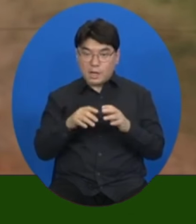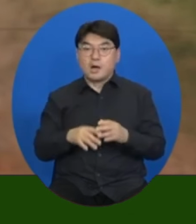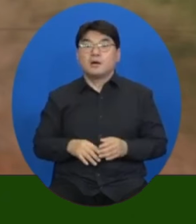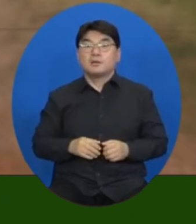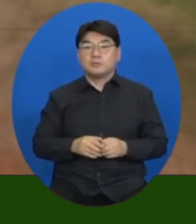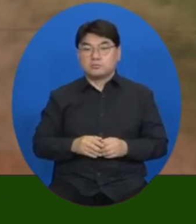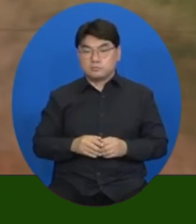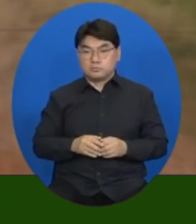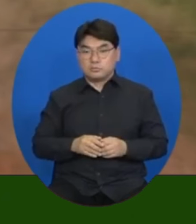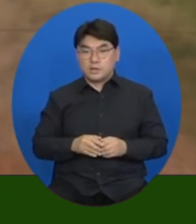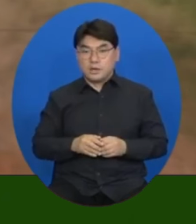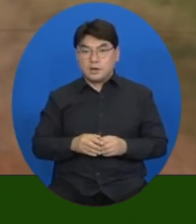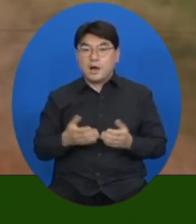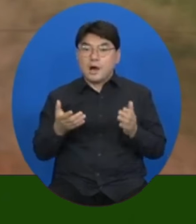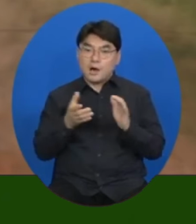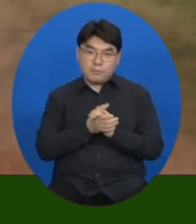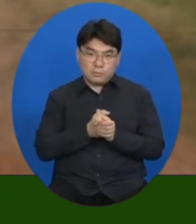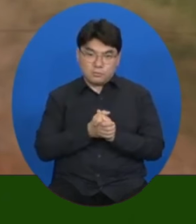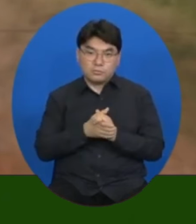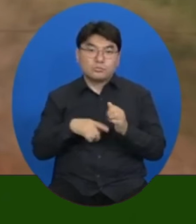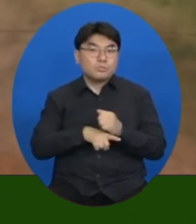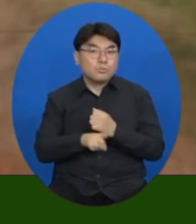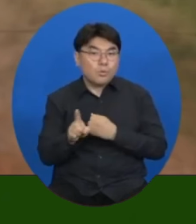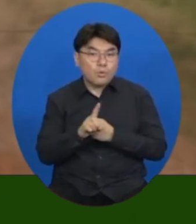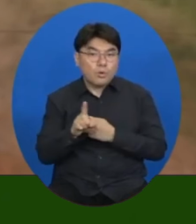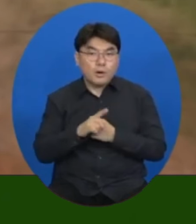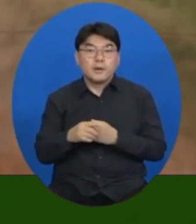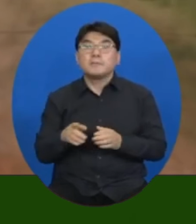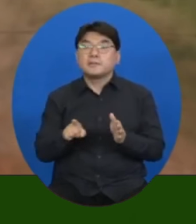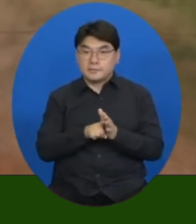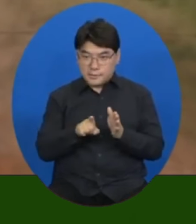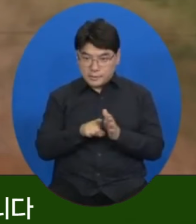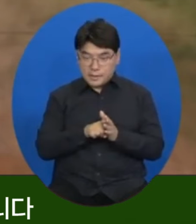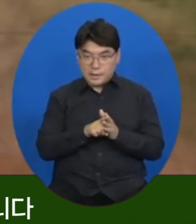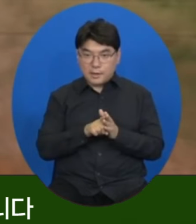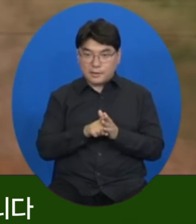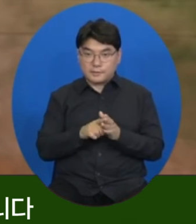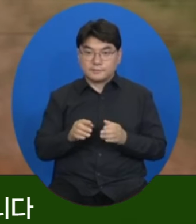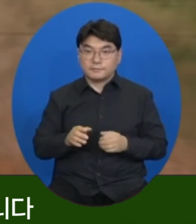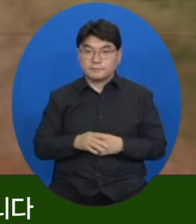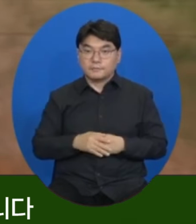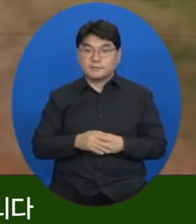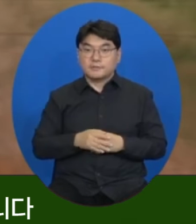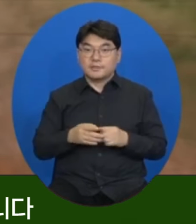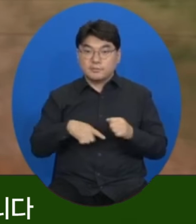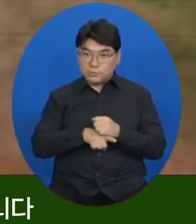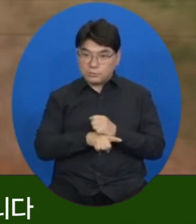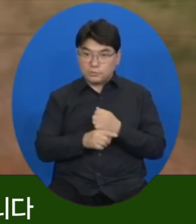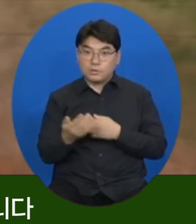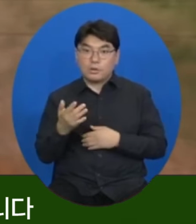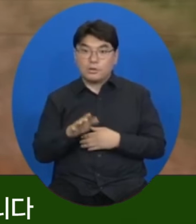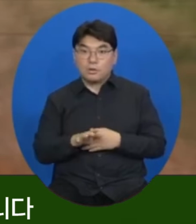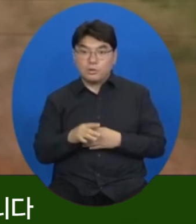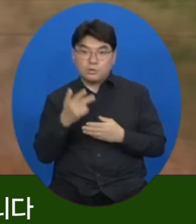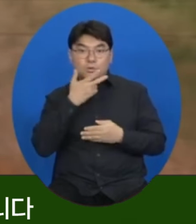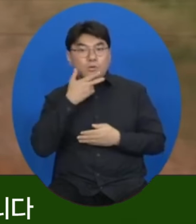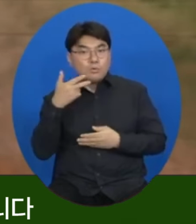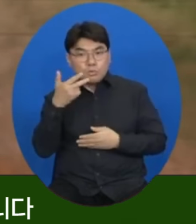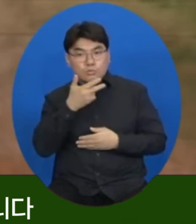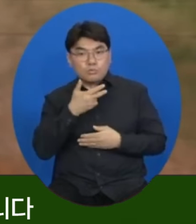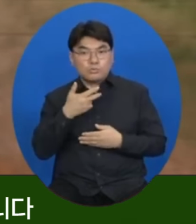아니잖아요네 믿습니다 동의합니다 그렇게 될 줄로 믿습니다 그게 아인데 그 영어로 일하게